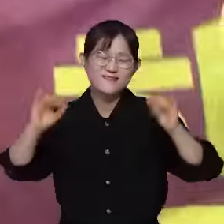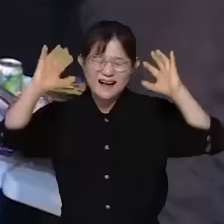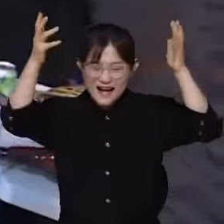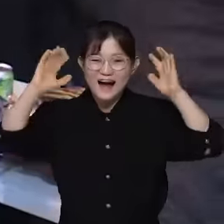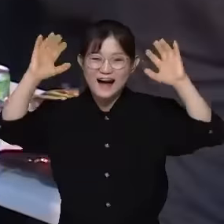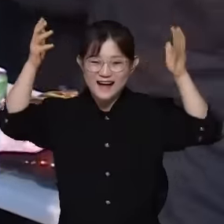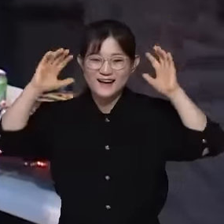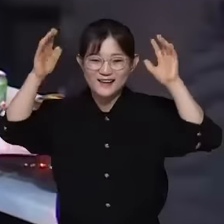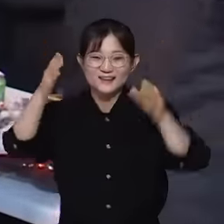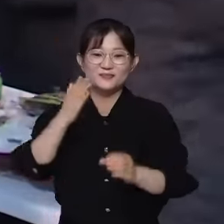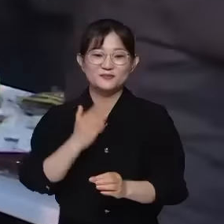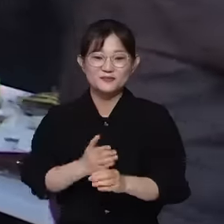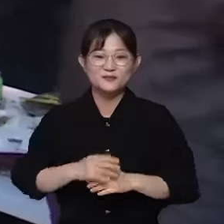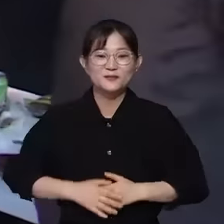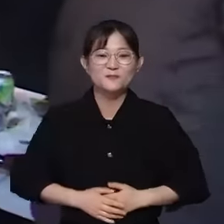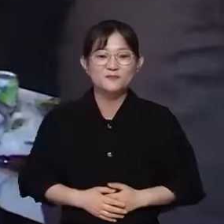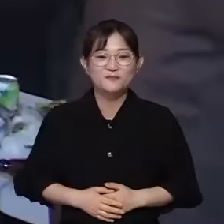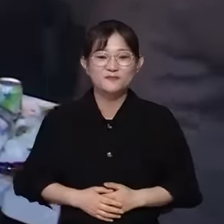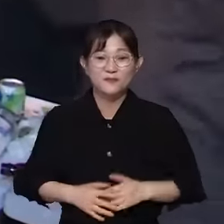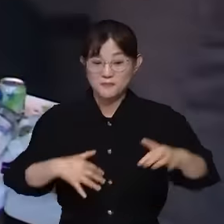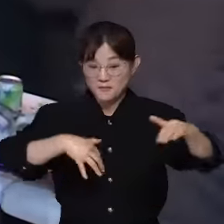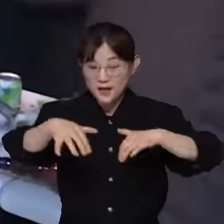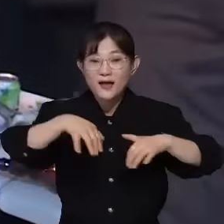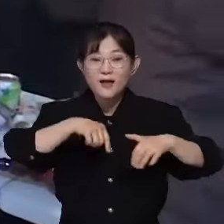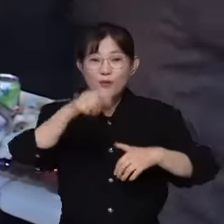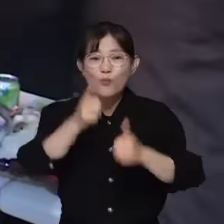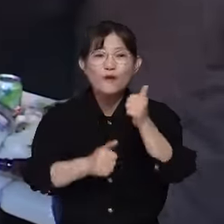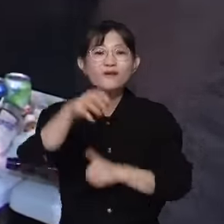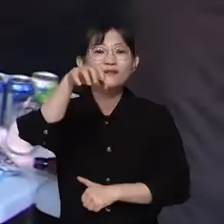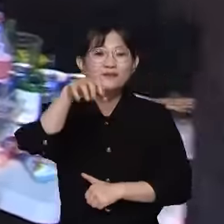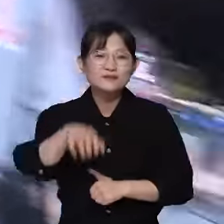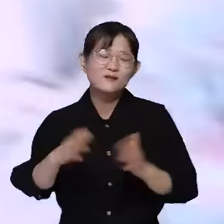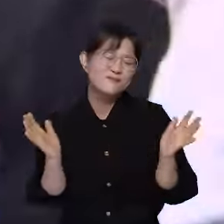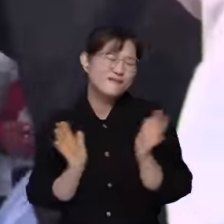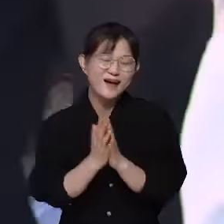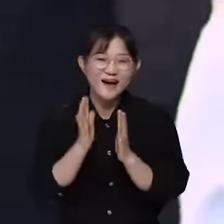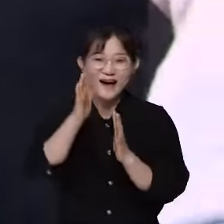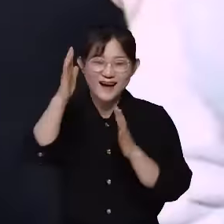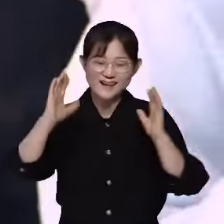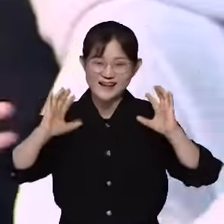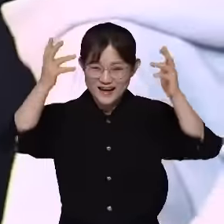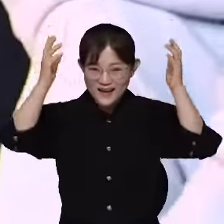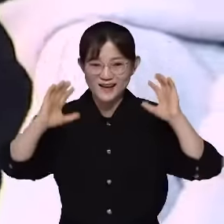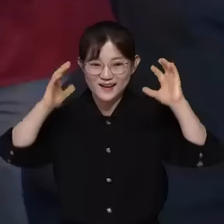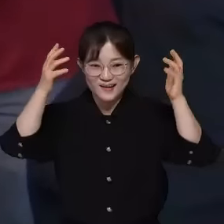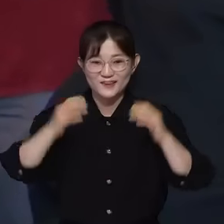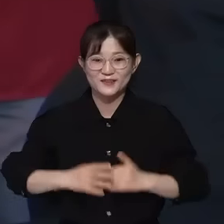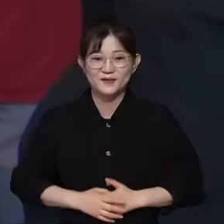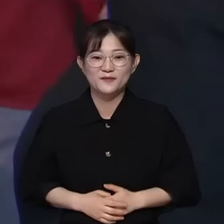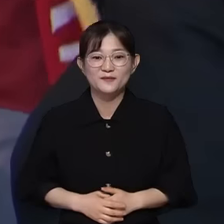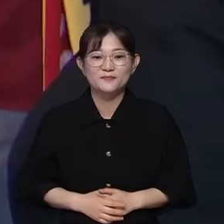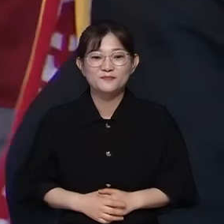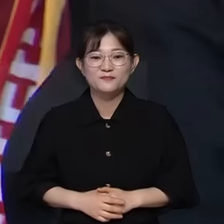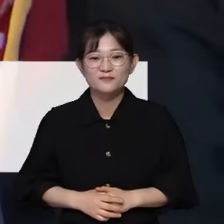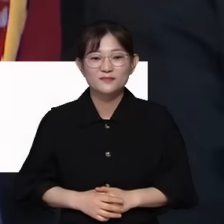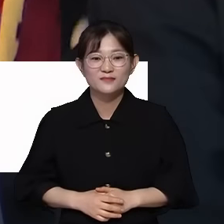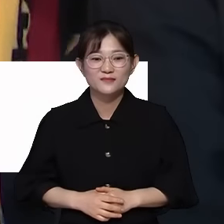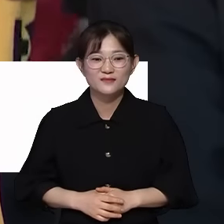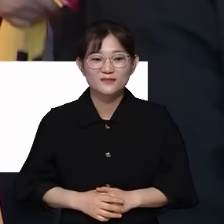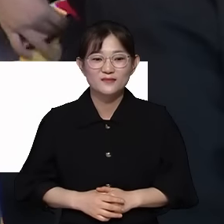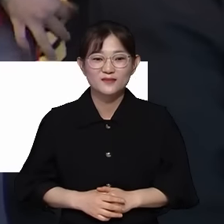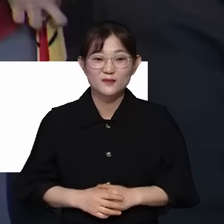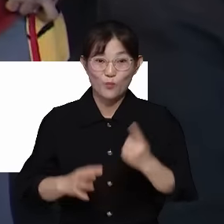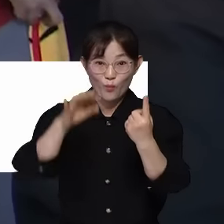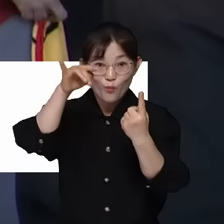환호합니다. 장례는 그야말로 감격과 환희가 섞인 열광의 도가니로 변합니다. 이 현장을 함께 할 수